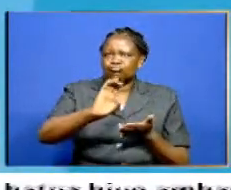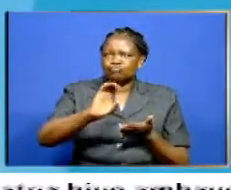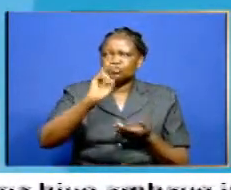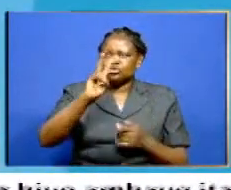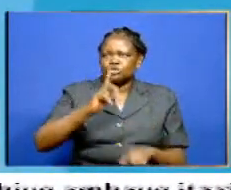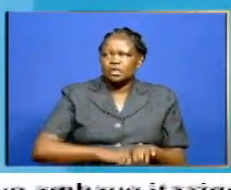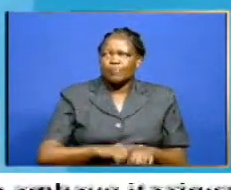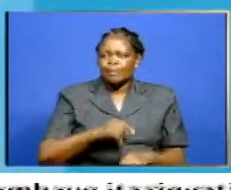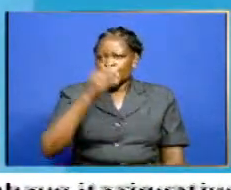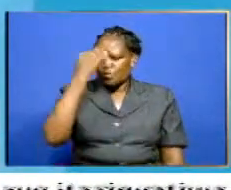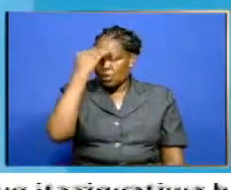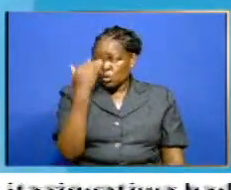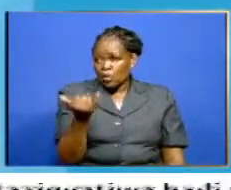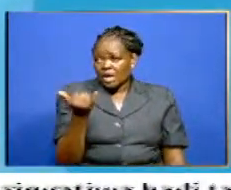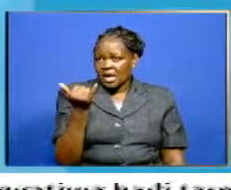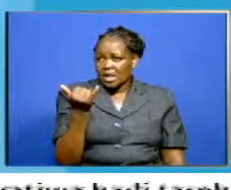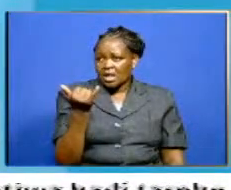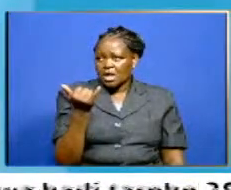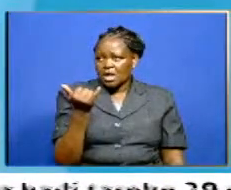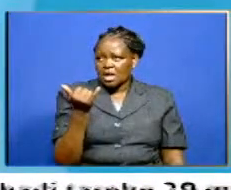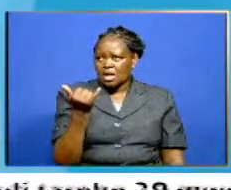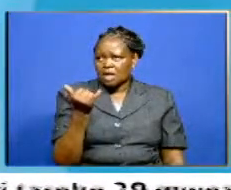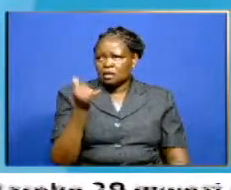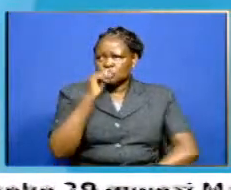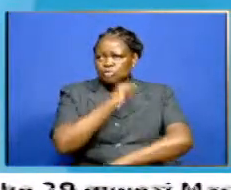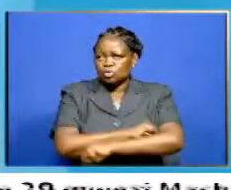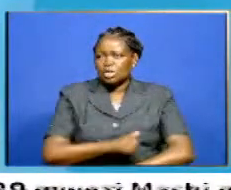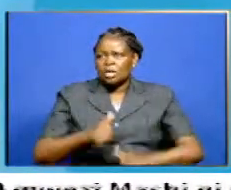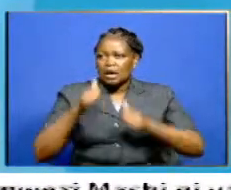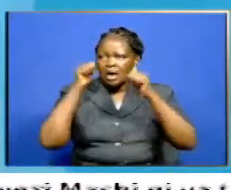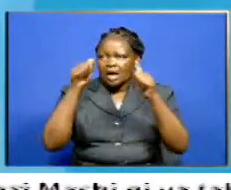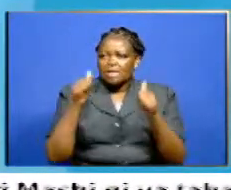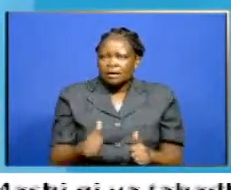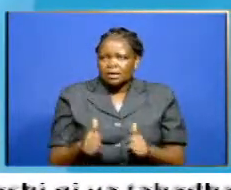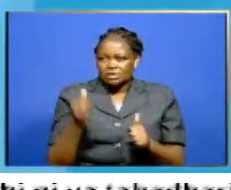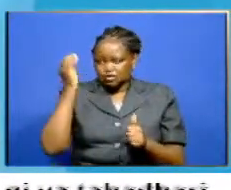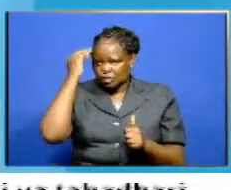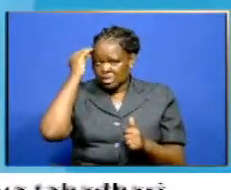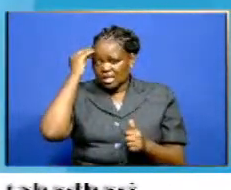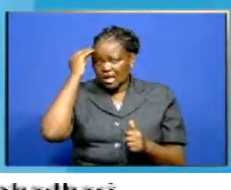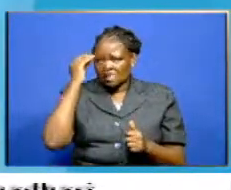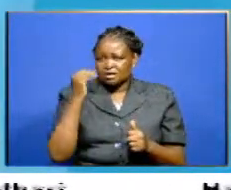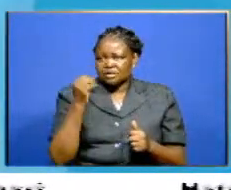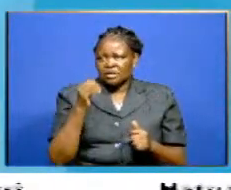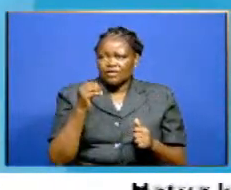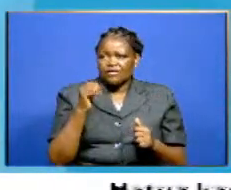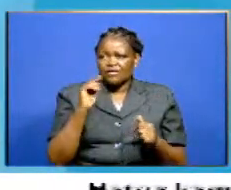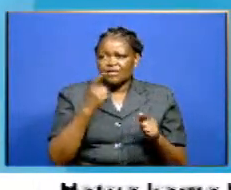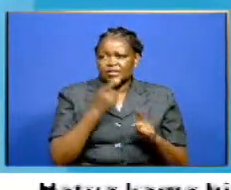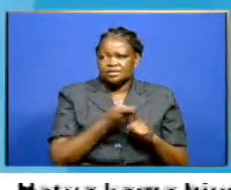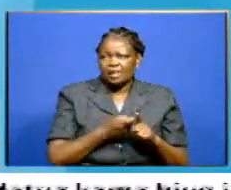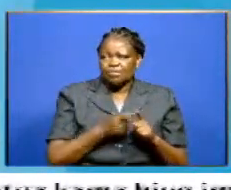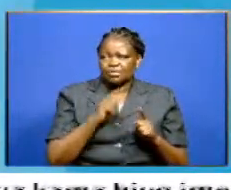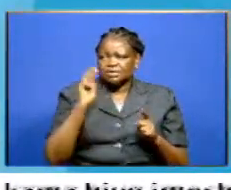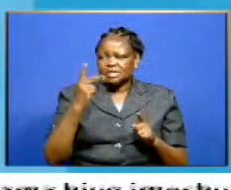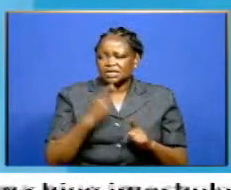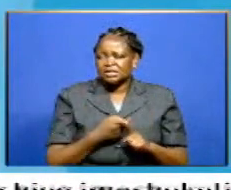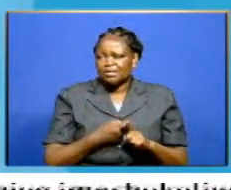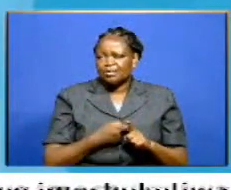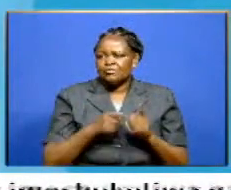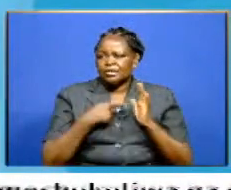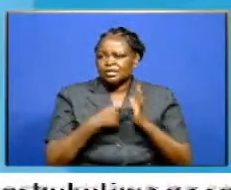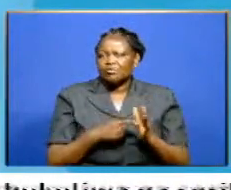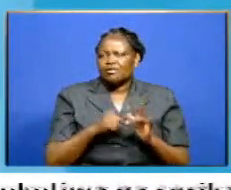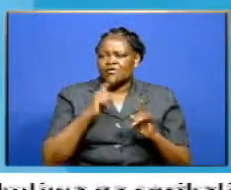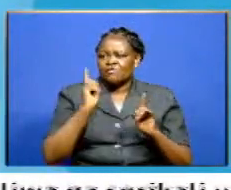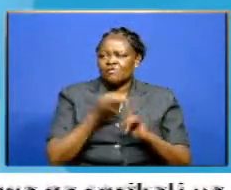kwa sababu katika ile kalenda ya shule huwa mwanafunzi anasoma semester 1 na semester 2. So kama kwa mfano kwa semester